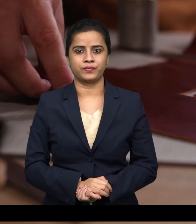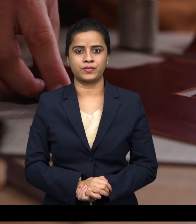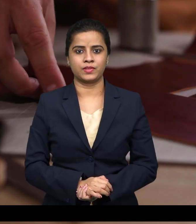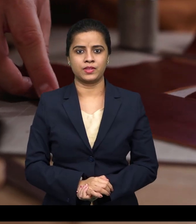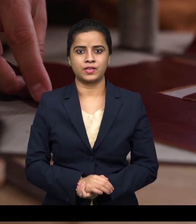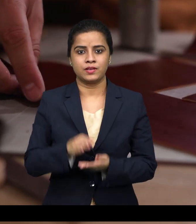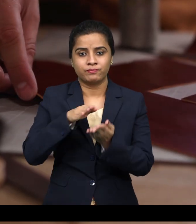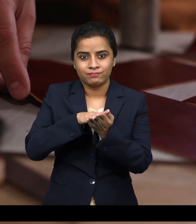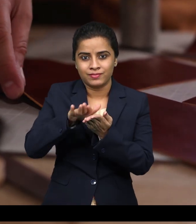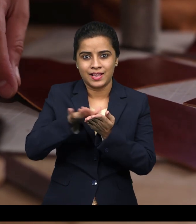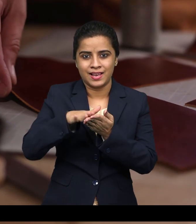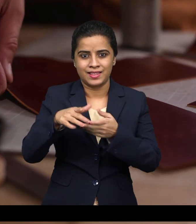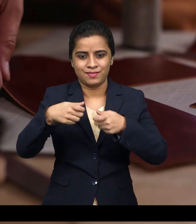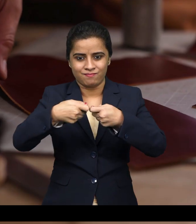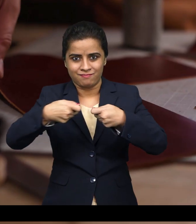चमड़ा उद्योग,